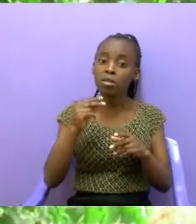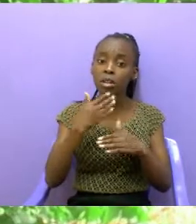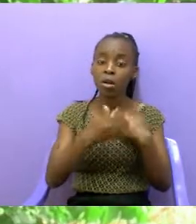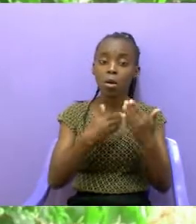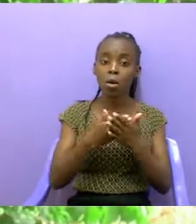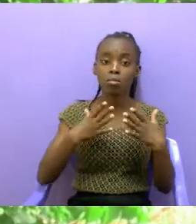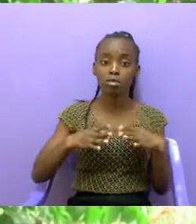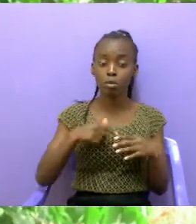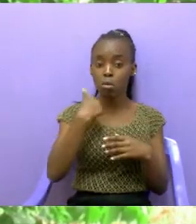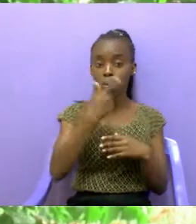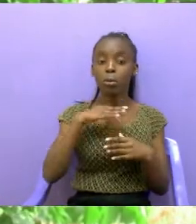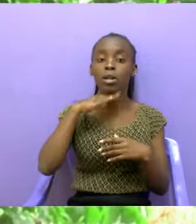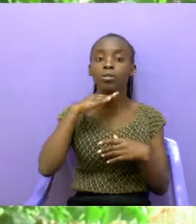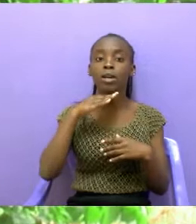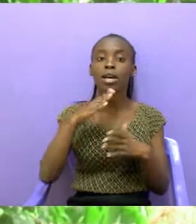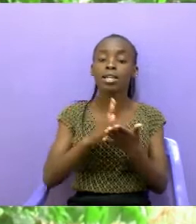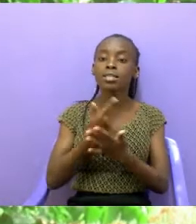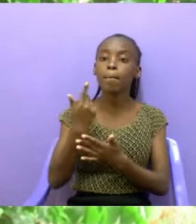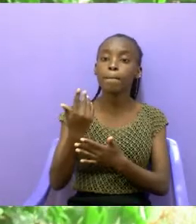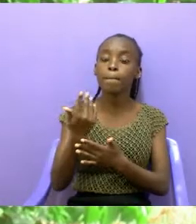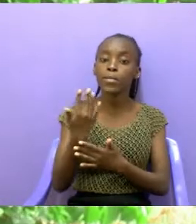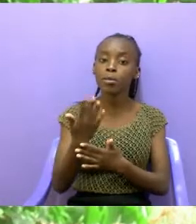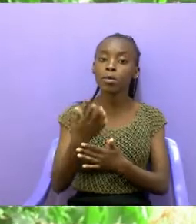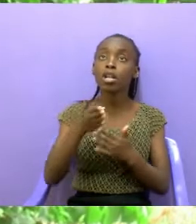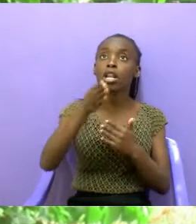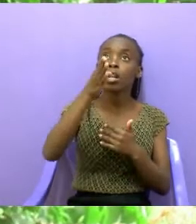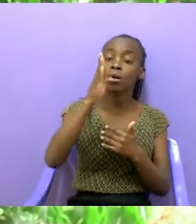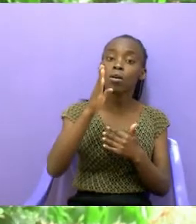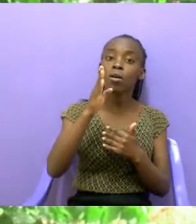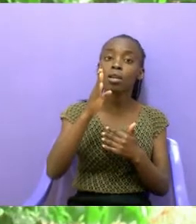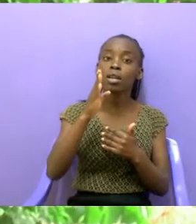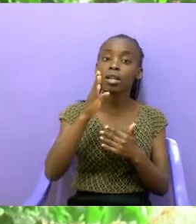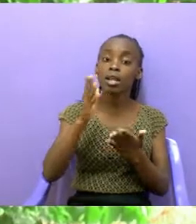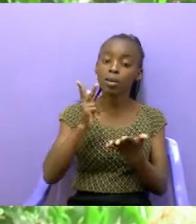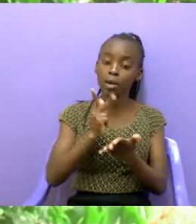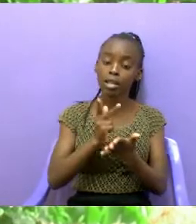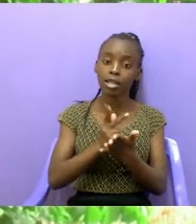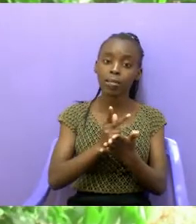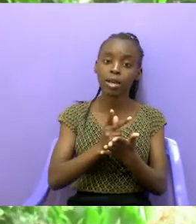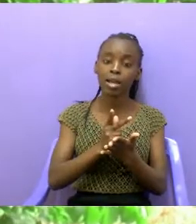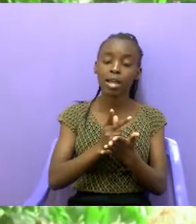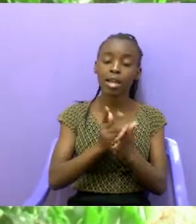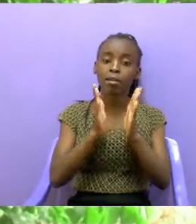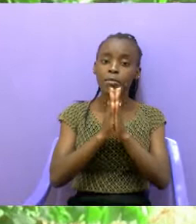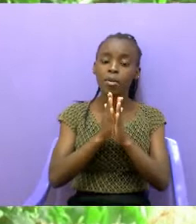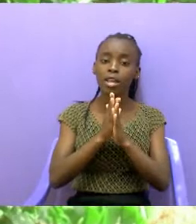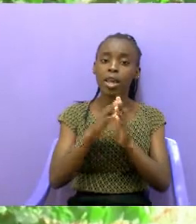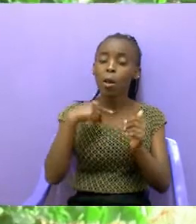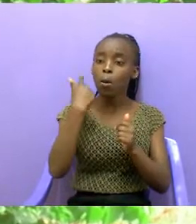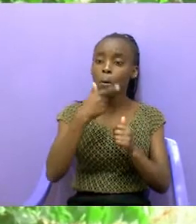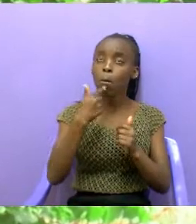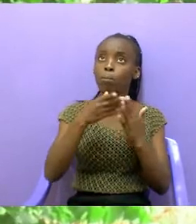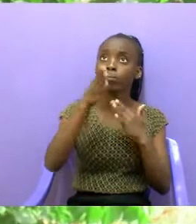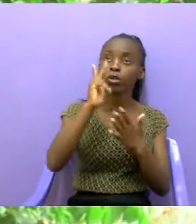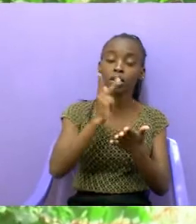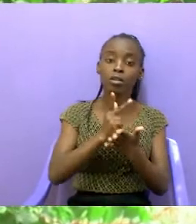watu Mungu aliwahifadhi. Na ninaomba katika jina la Yesu, kati ya wenye kuhifadhiwa, wewe ukahifadhiwe kwa jina la Yesu. Maandiko yanasema